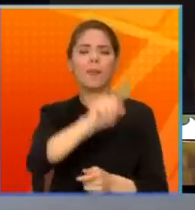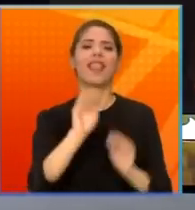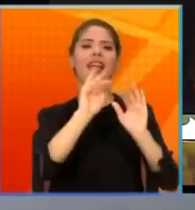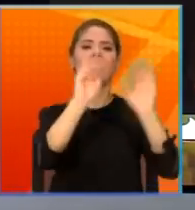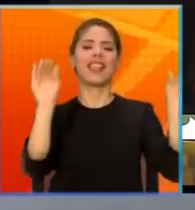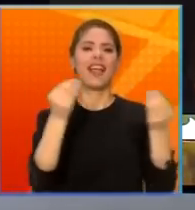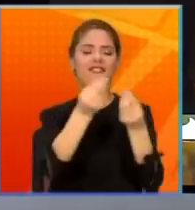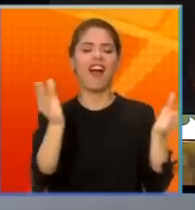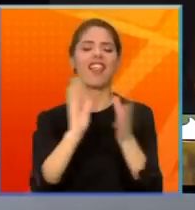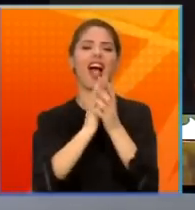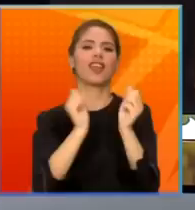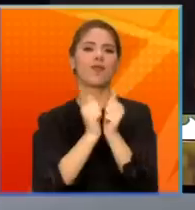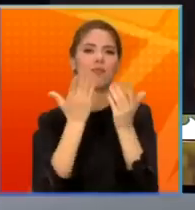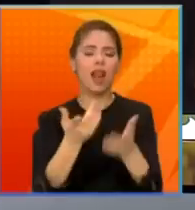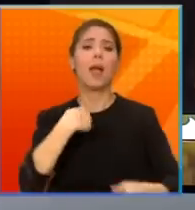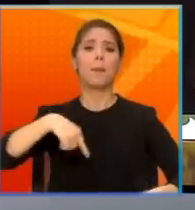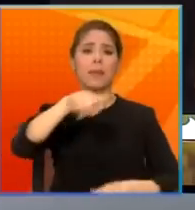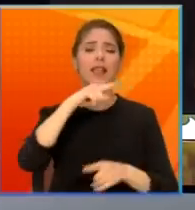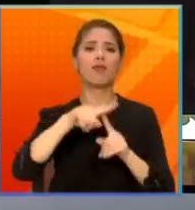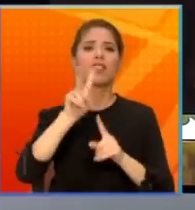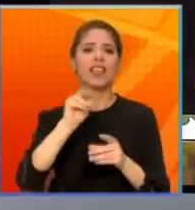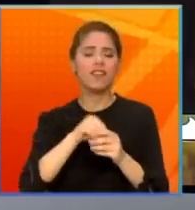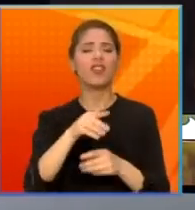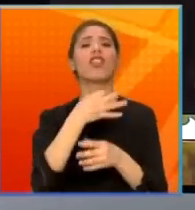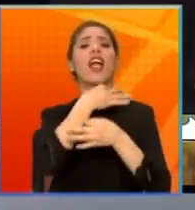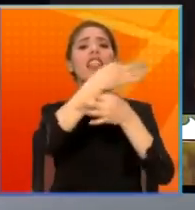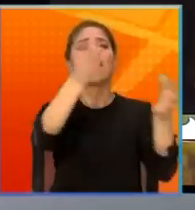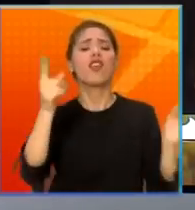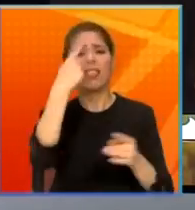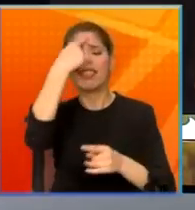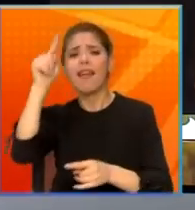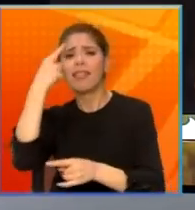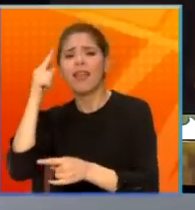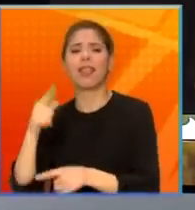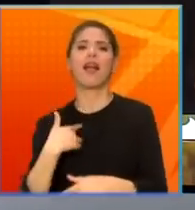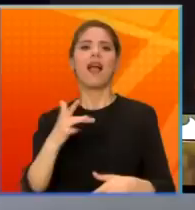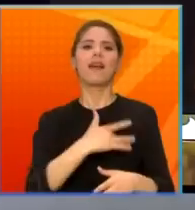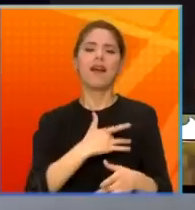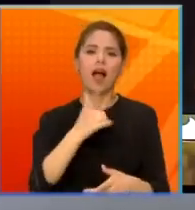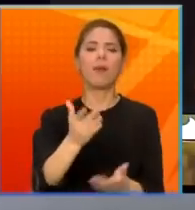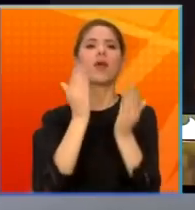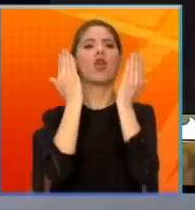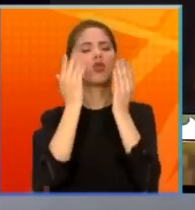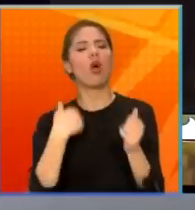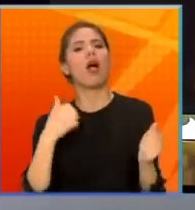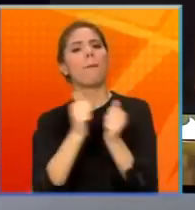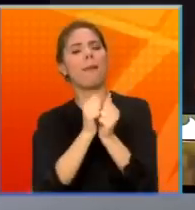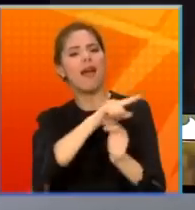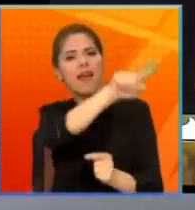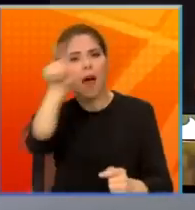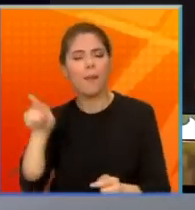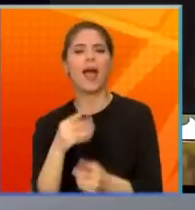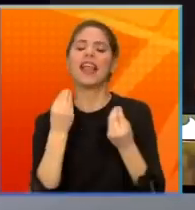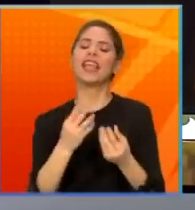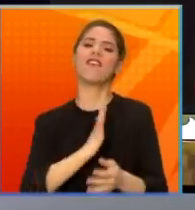destek oldu alkışlarla. Biz de bu ekrandan teşekkür ediyoruz her birine tek tek. Kalbimiz de, dualarımız da